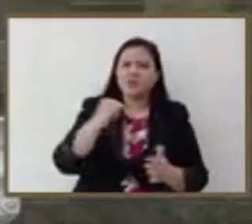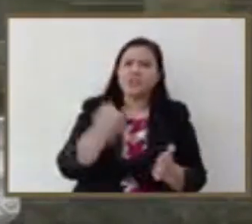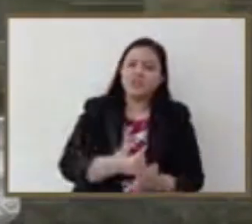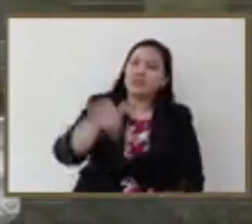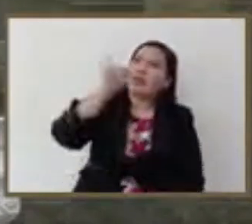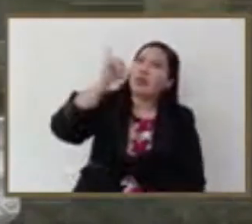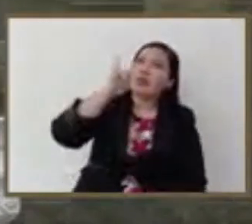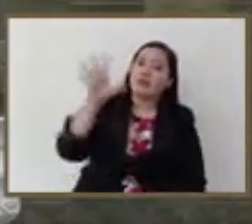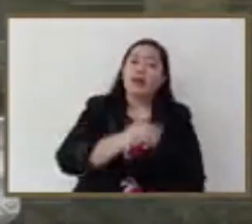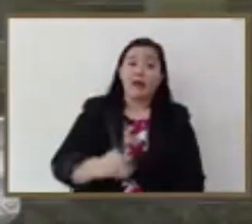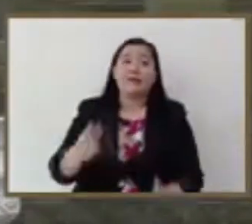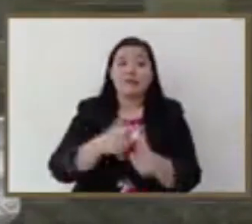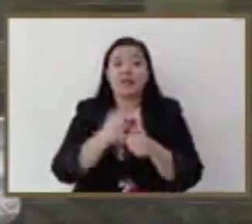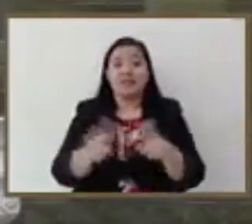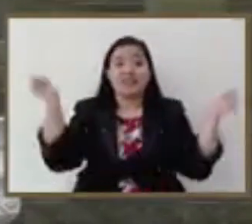magkasundo.